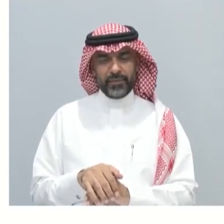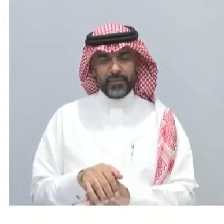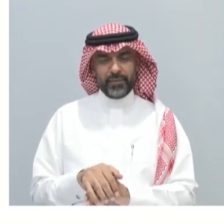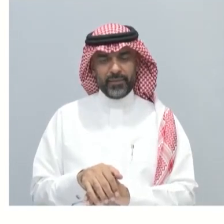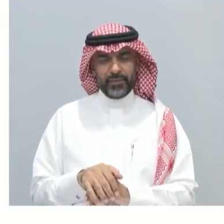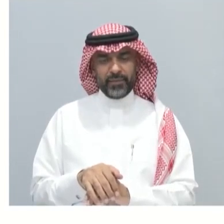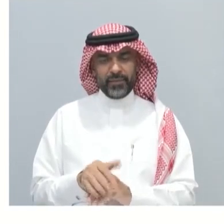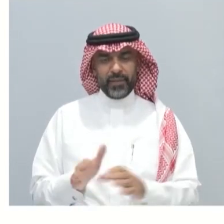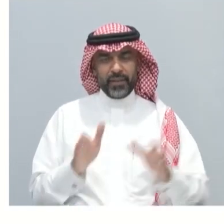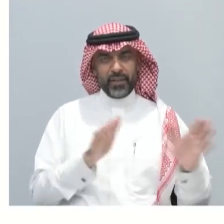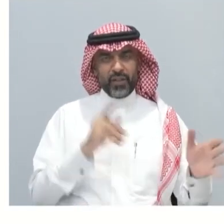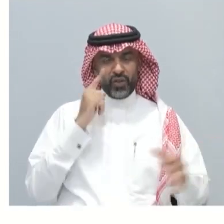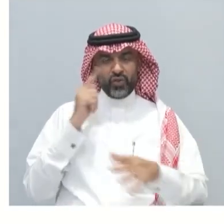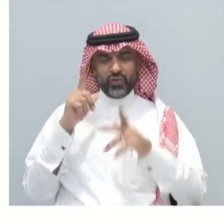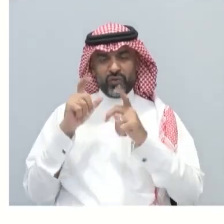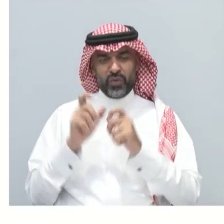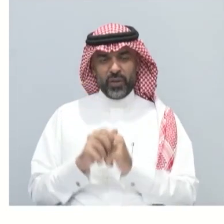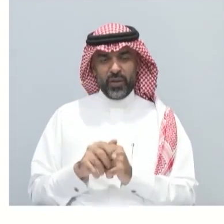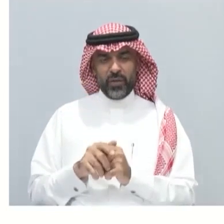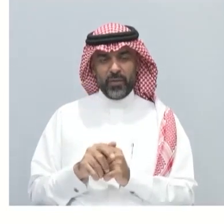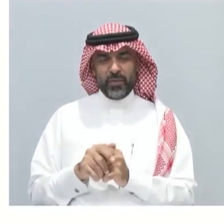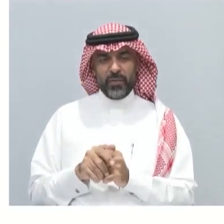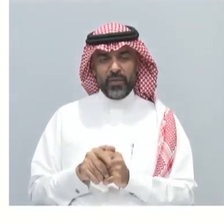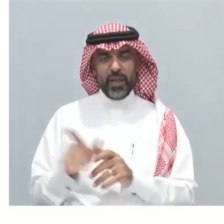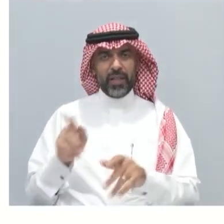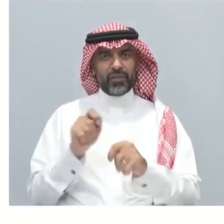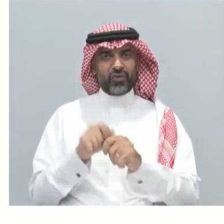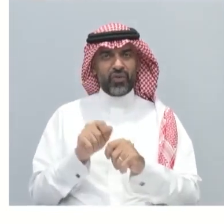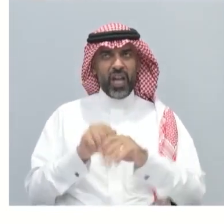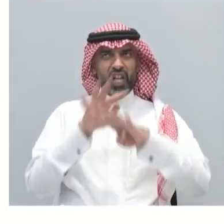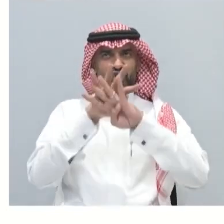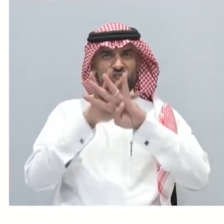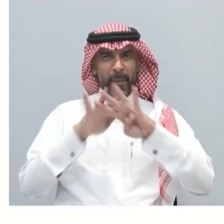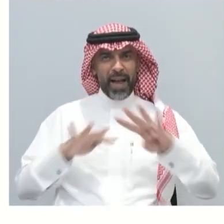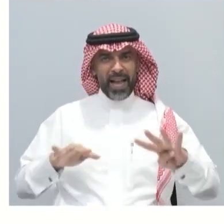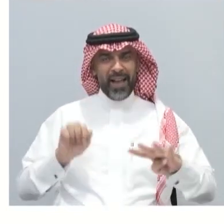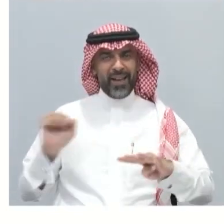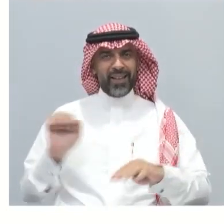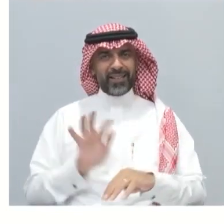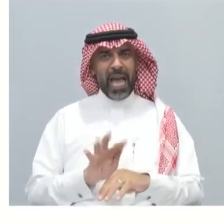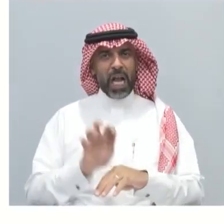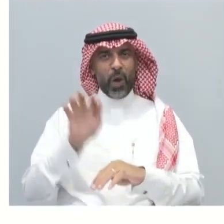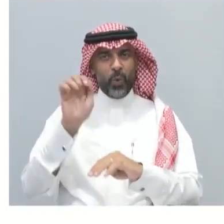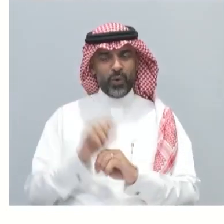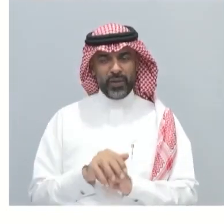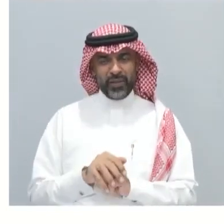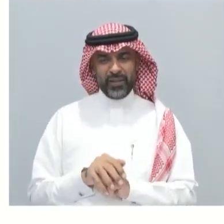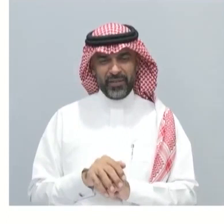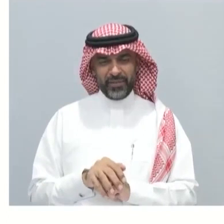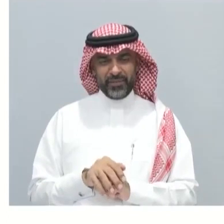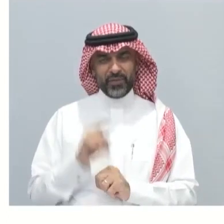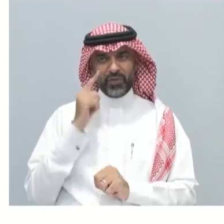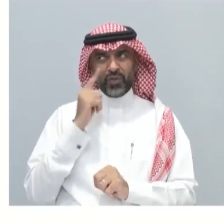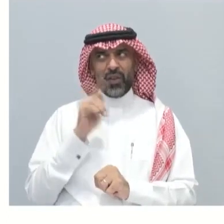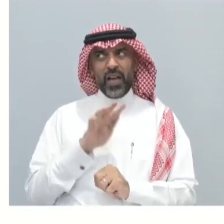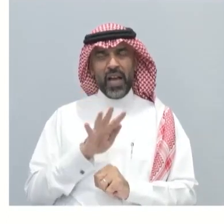شرنقه هنا لدينا مراحل صنع الشبكه للعنكبوت نلاحظ هنا